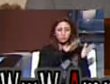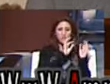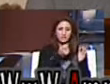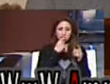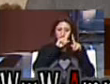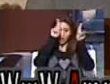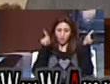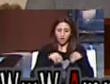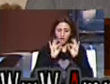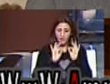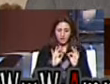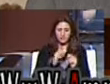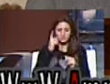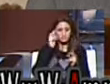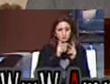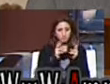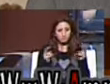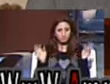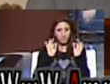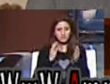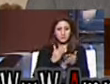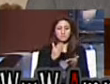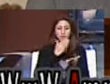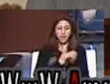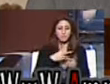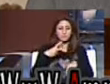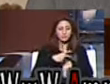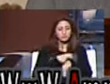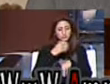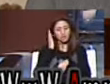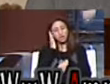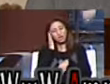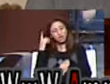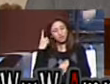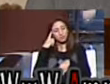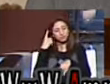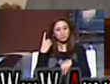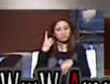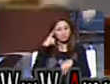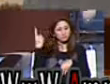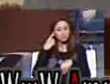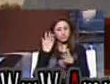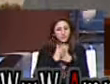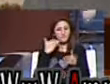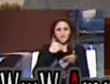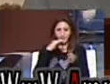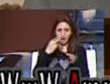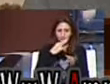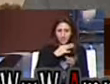بتستخدم للتخدير قبل العمليات ديت ناقصه دي احيانا بتسبب في تعطيل بعض العمليات.